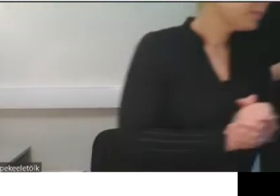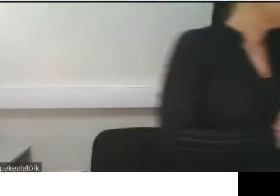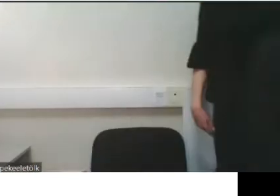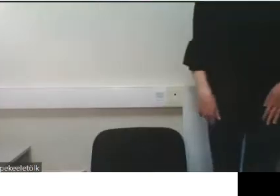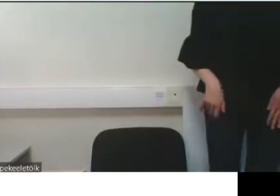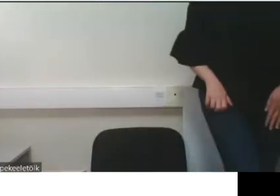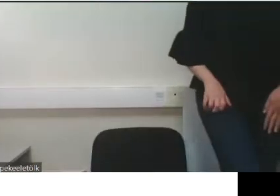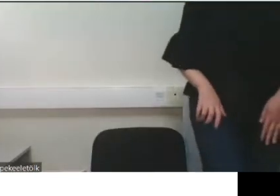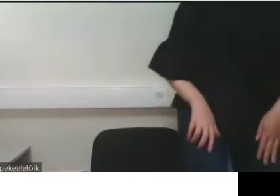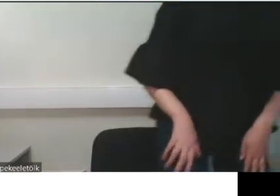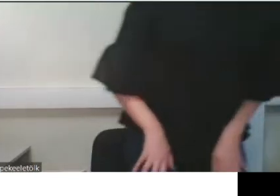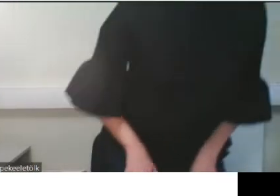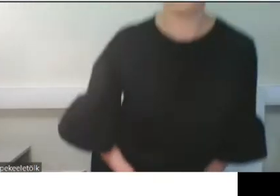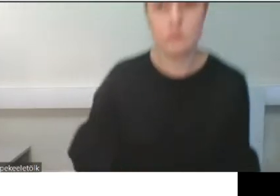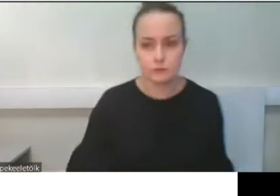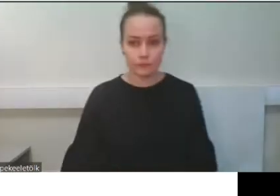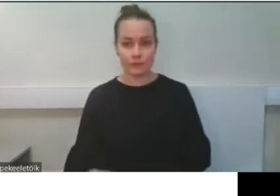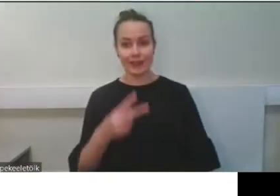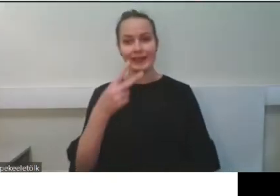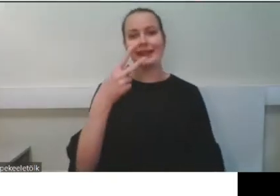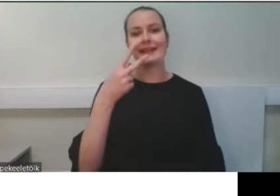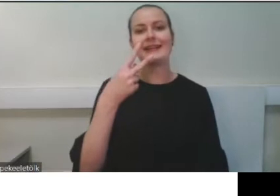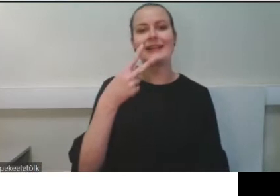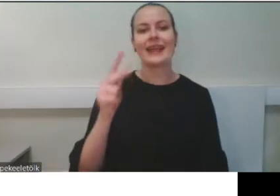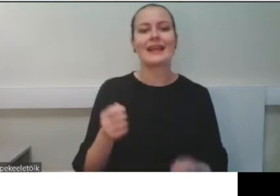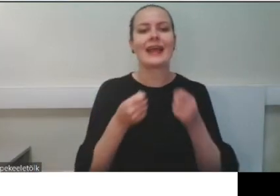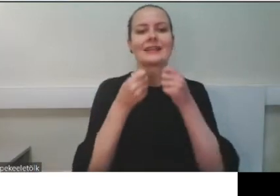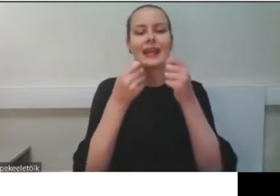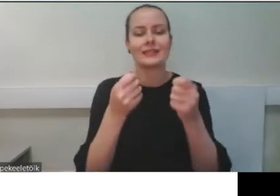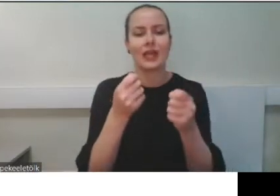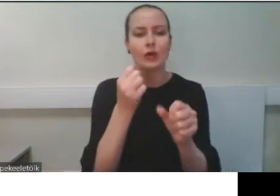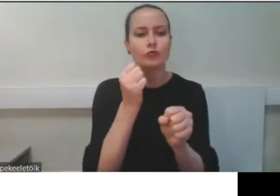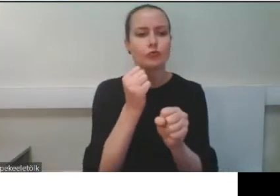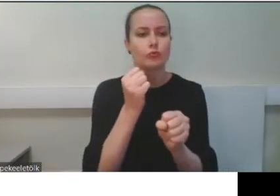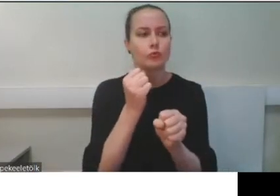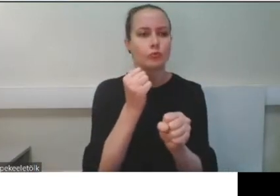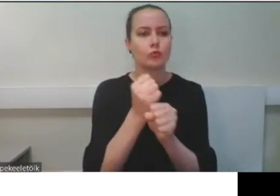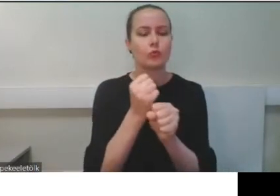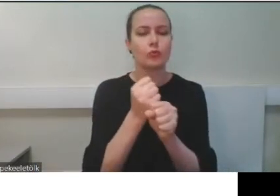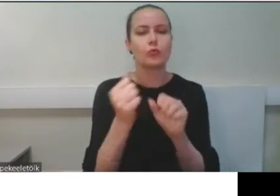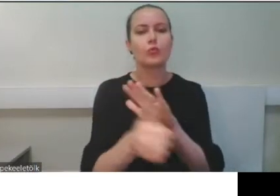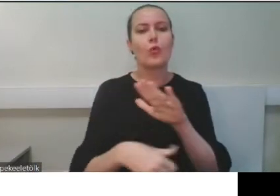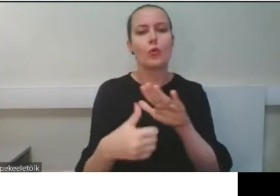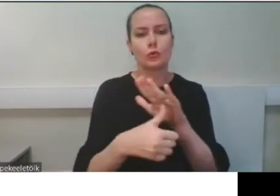et tegevuspiiranguga inimeste tööhõive määr on siin võrdluses kõige kõrgem .